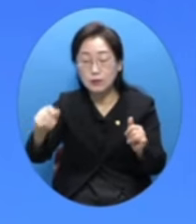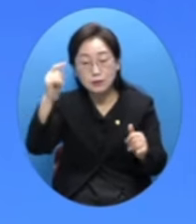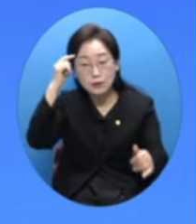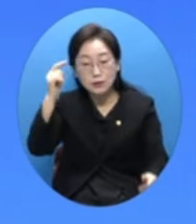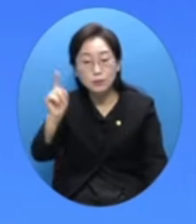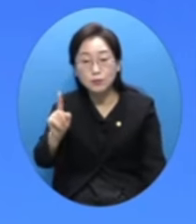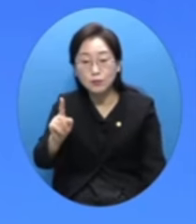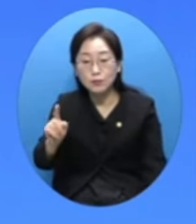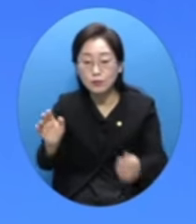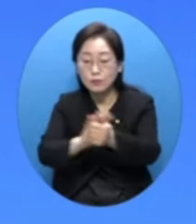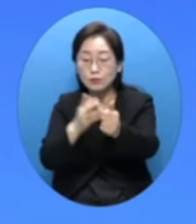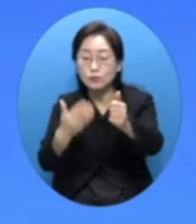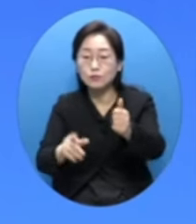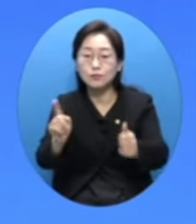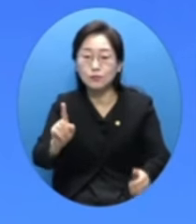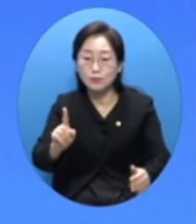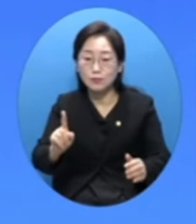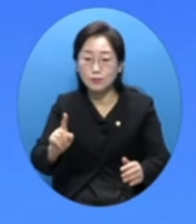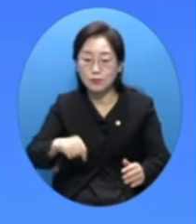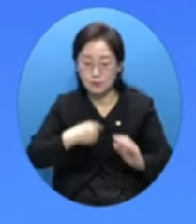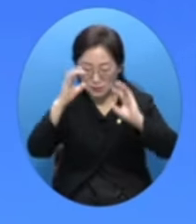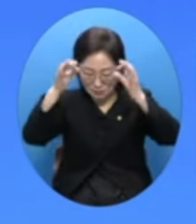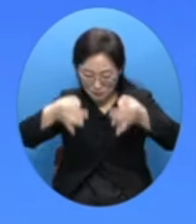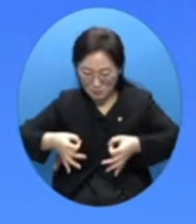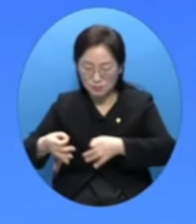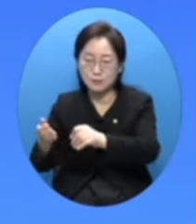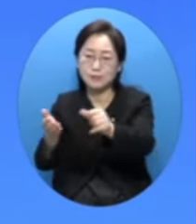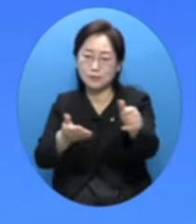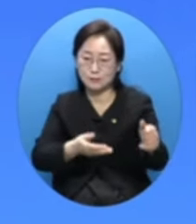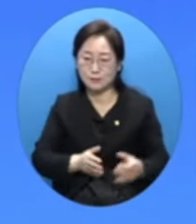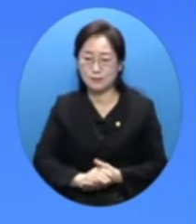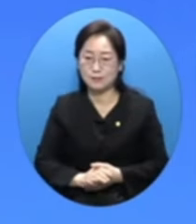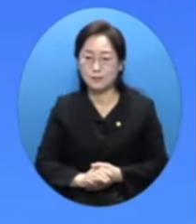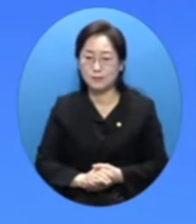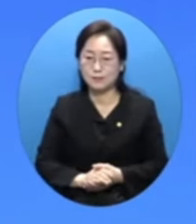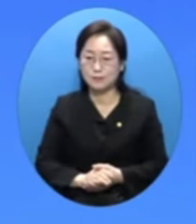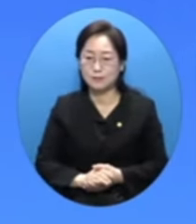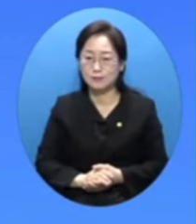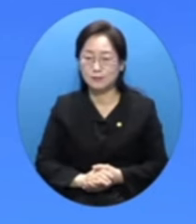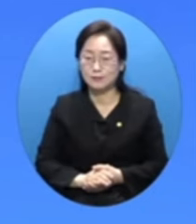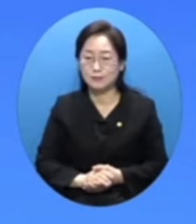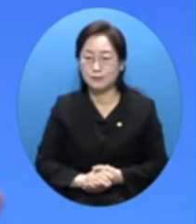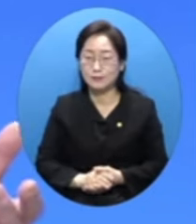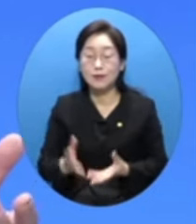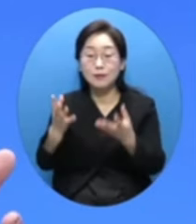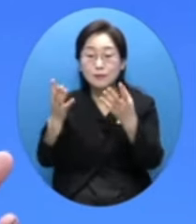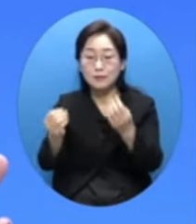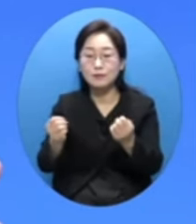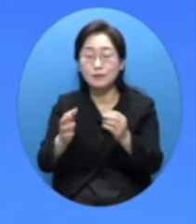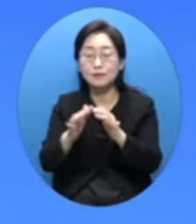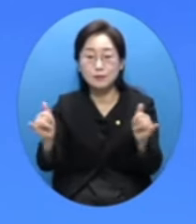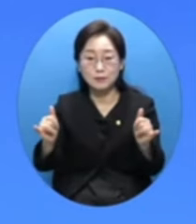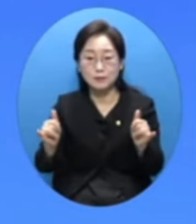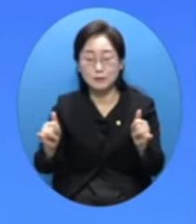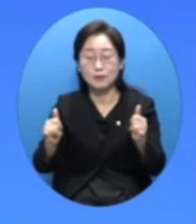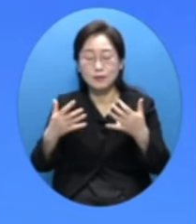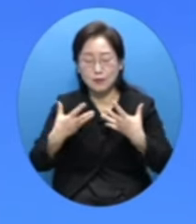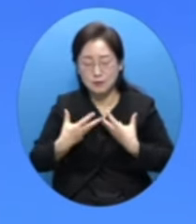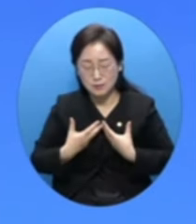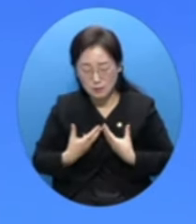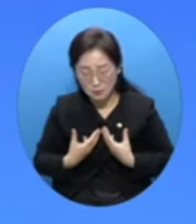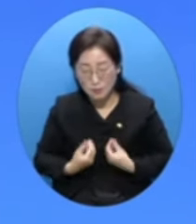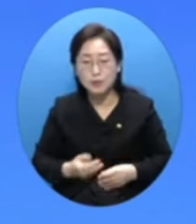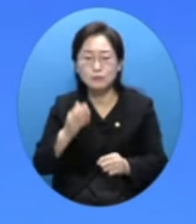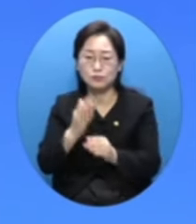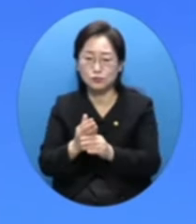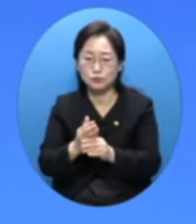섬기고 있는지 우리 자신을 다시 한번 돌아 짓게 되기를 바랍니다 많은 사람들이 젊 가운데 우리를 부르고